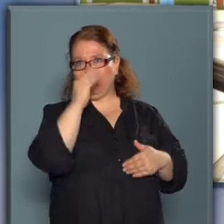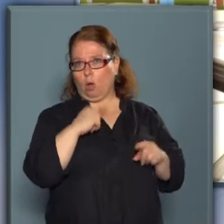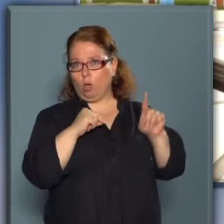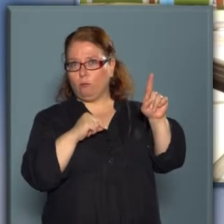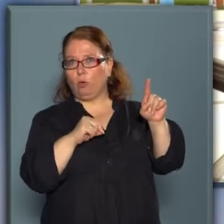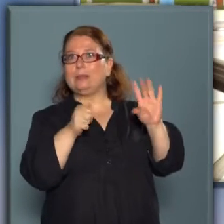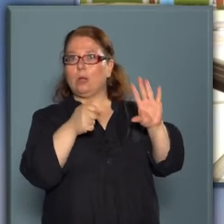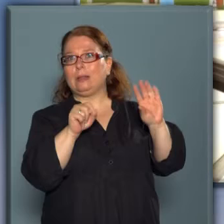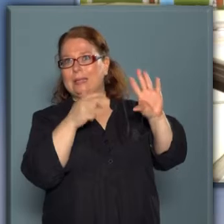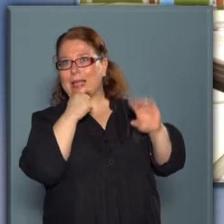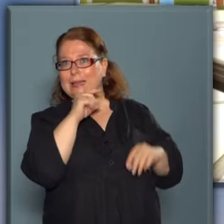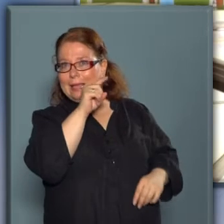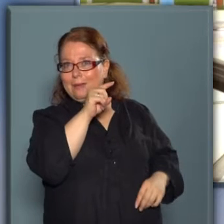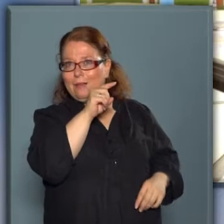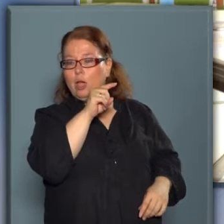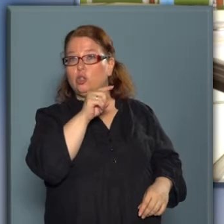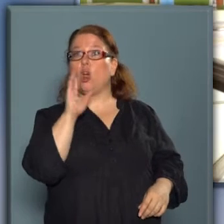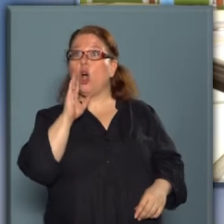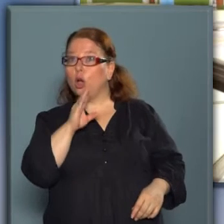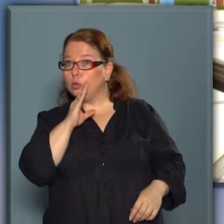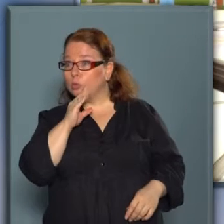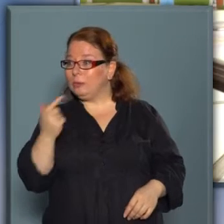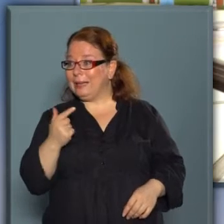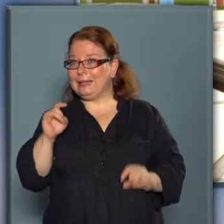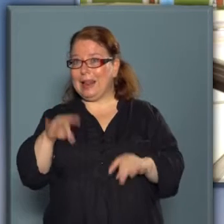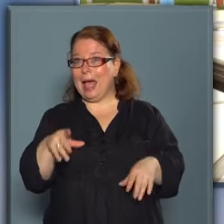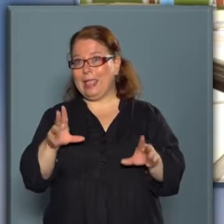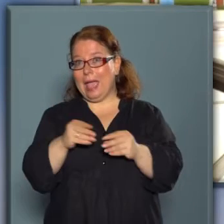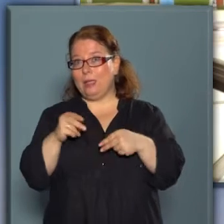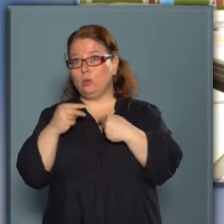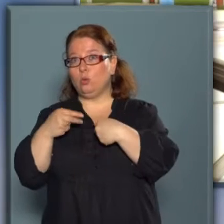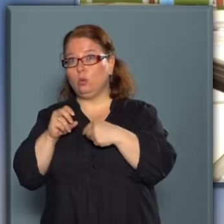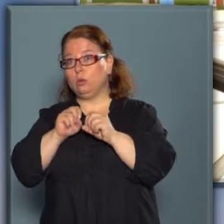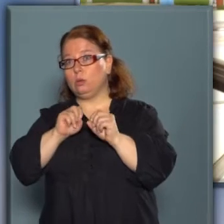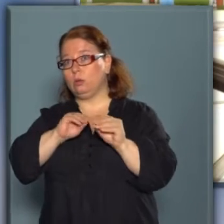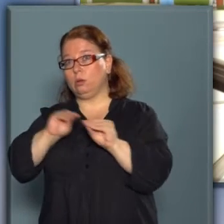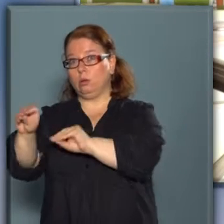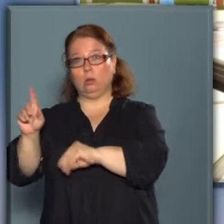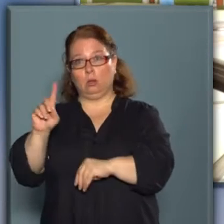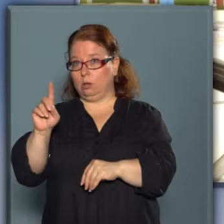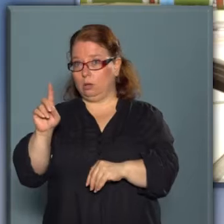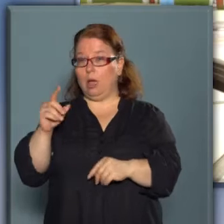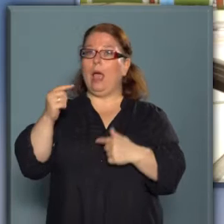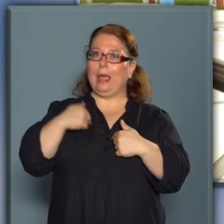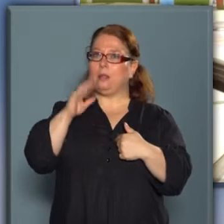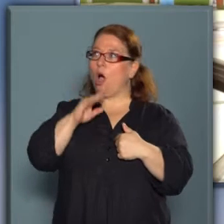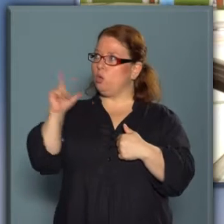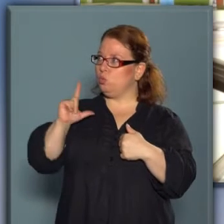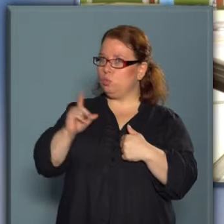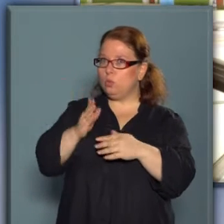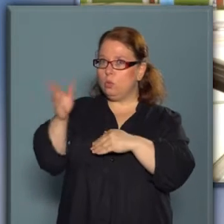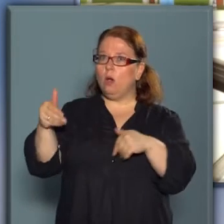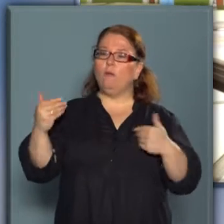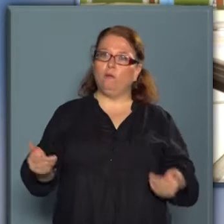volt, 16-17 éves, tehát az édesanyámat a két lányával nem engedték ki. Csak vagy én mentem az